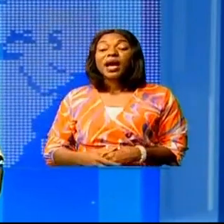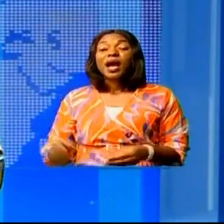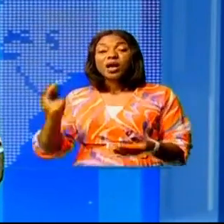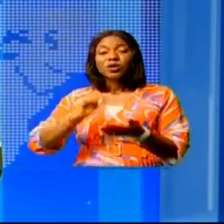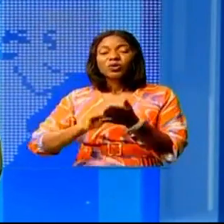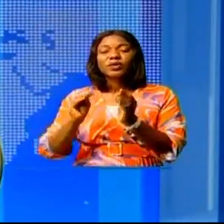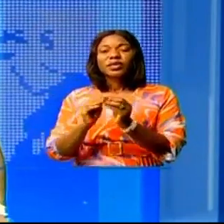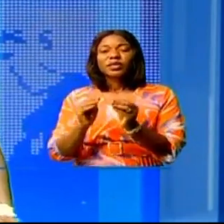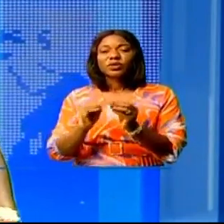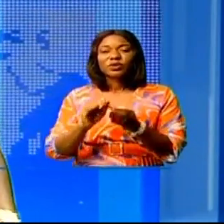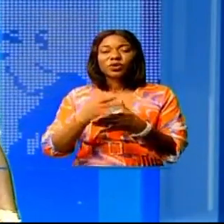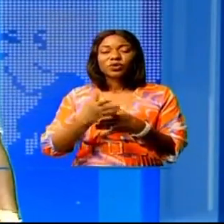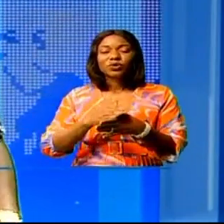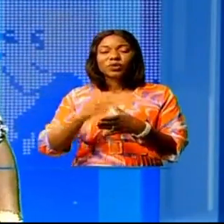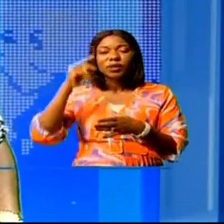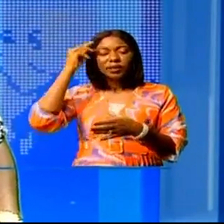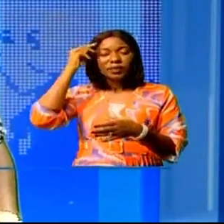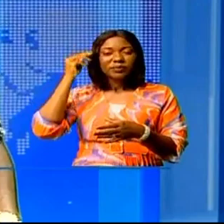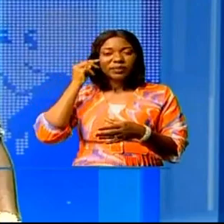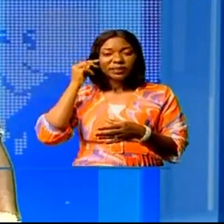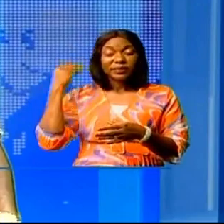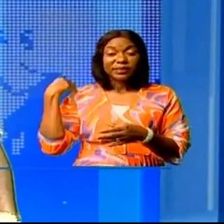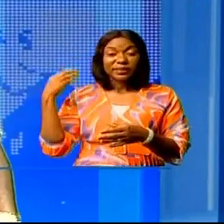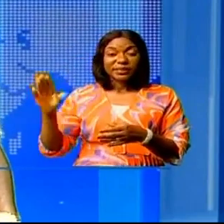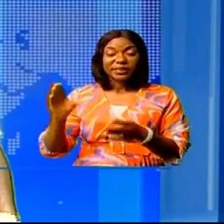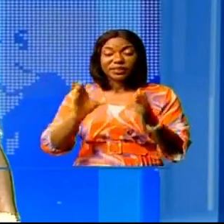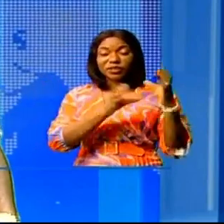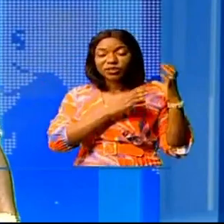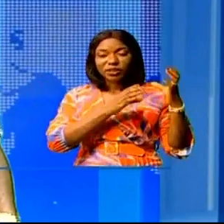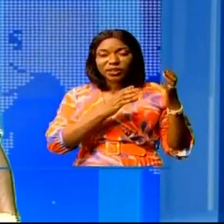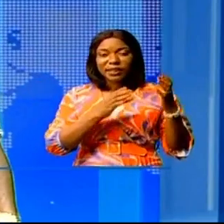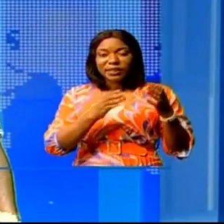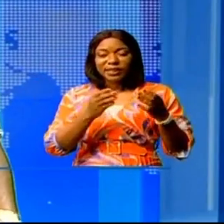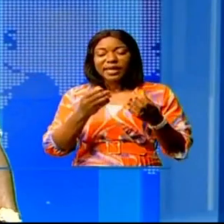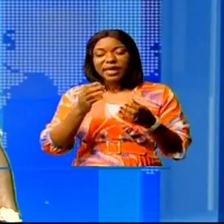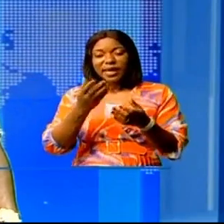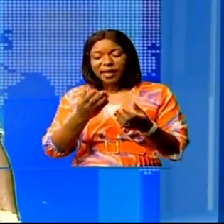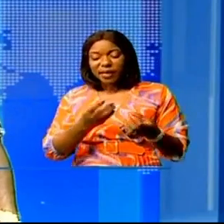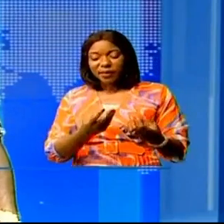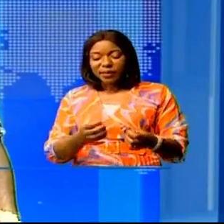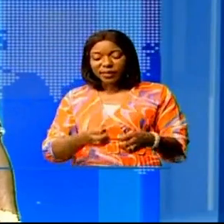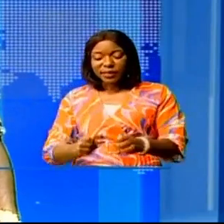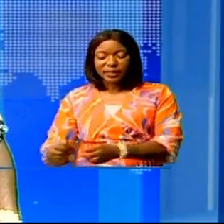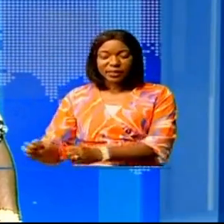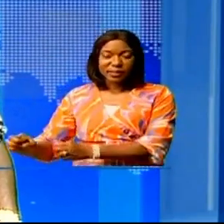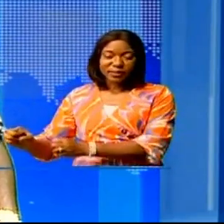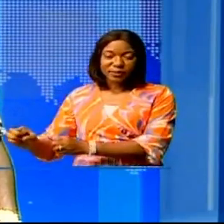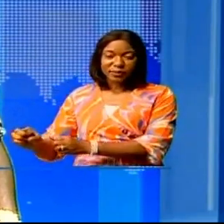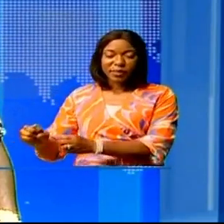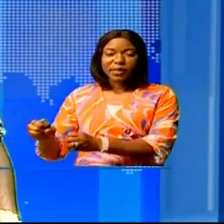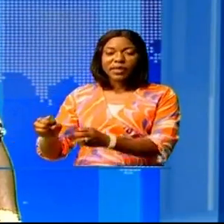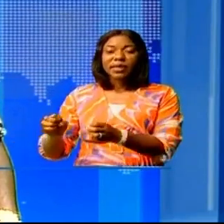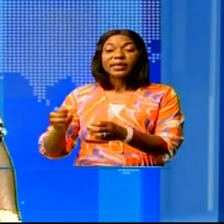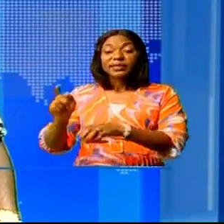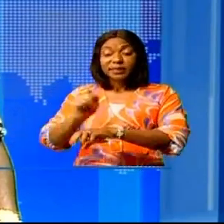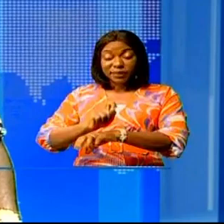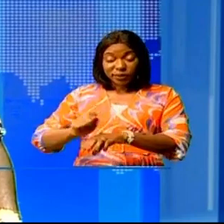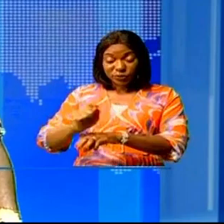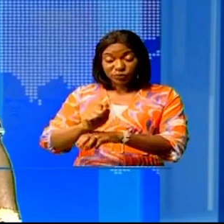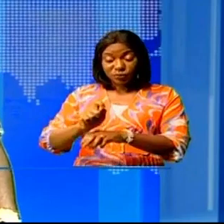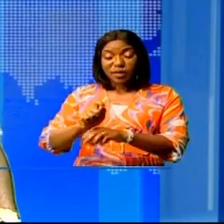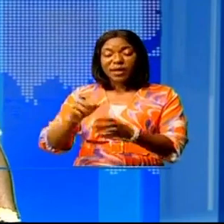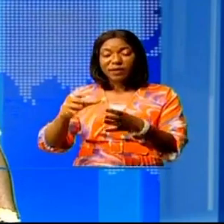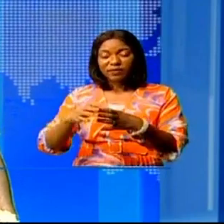entre le ministre d'État en charge de l'aménagement du territoire et son homologue du Congo-Brazzaville. Il était question de faire un